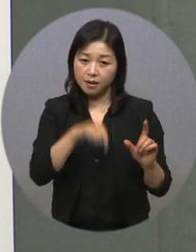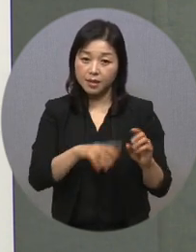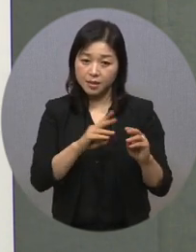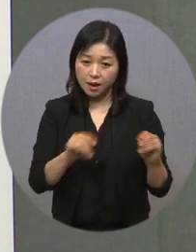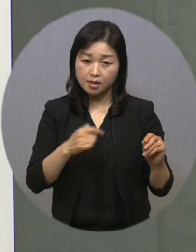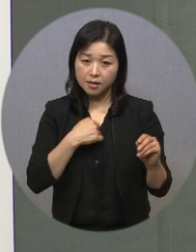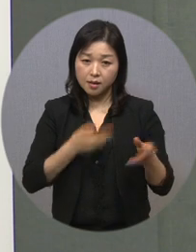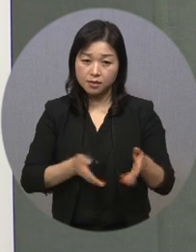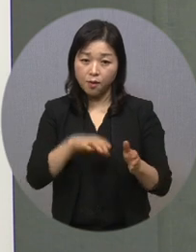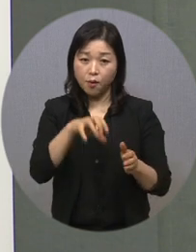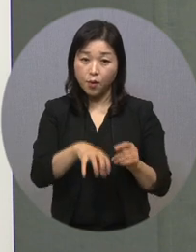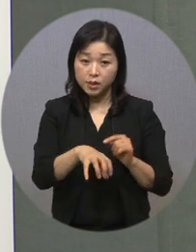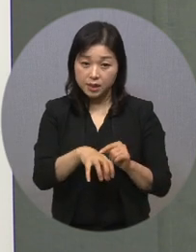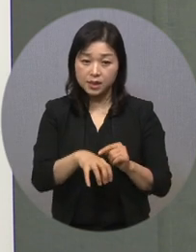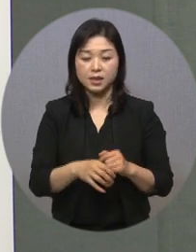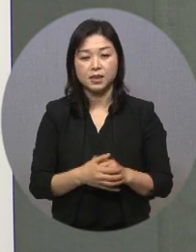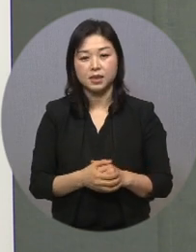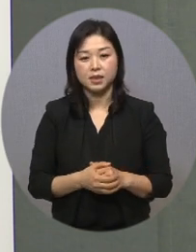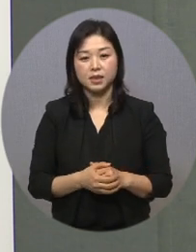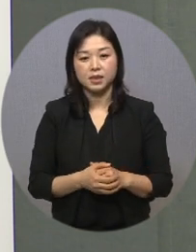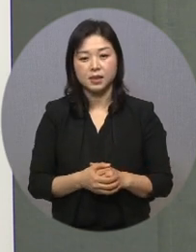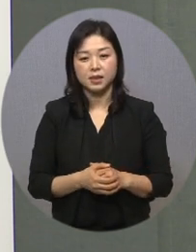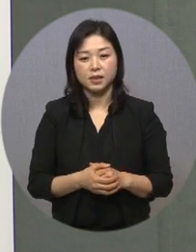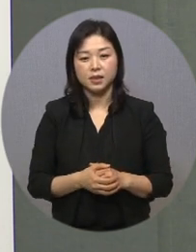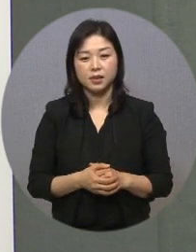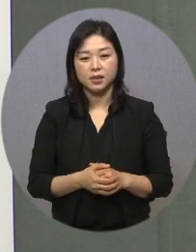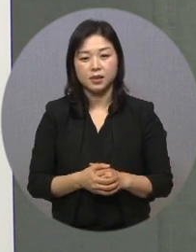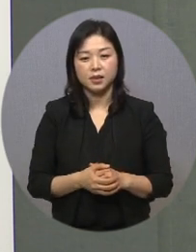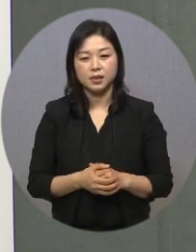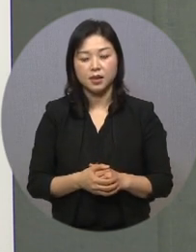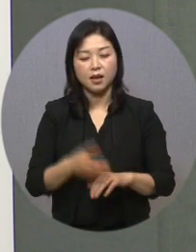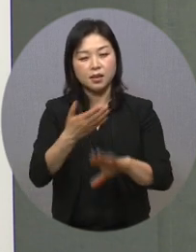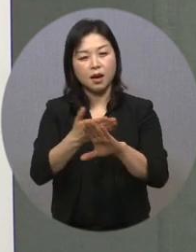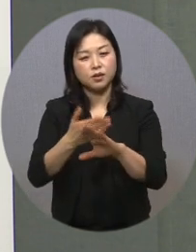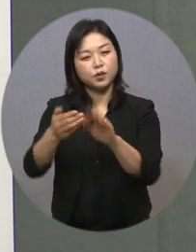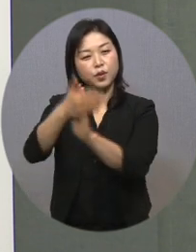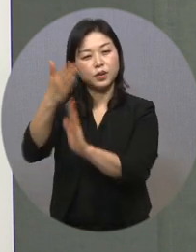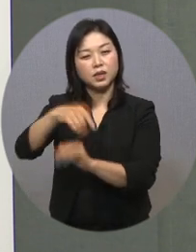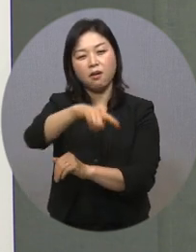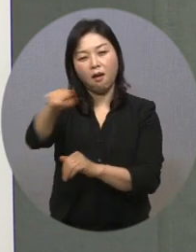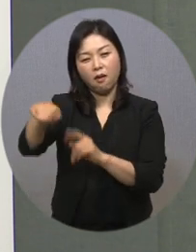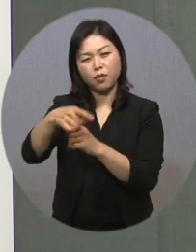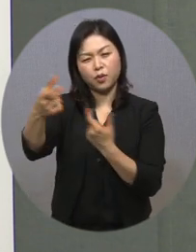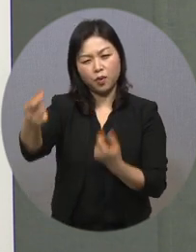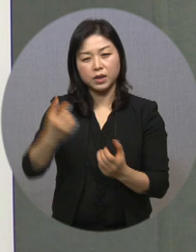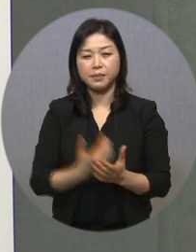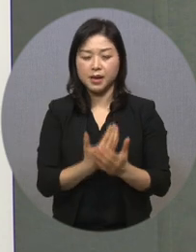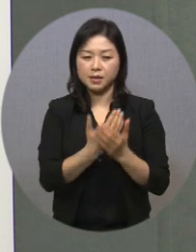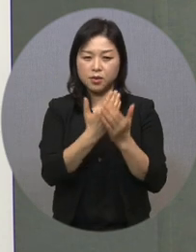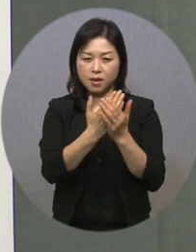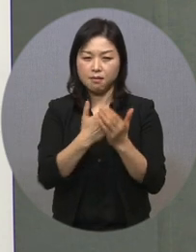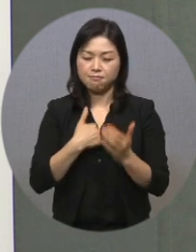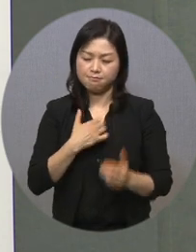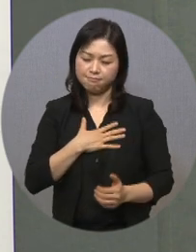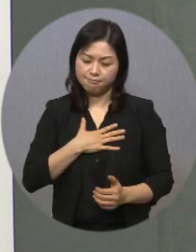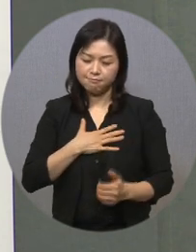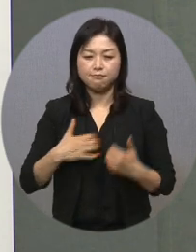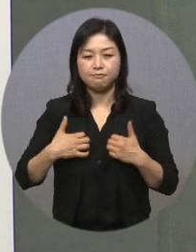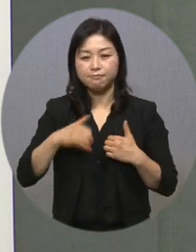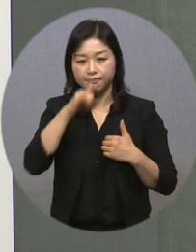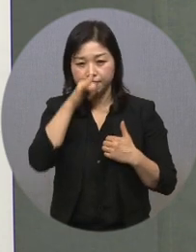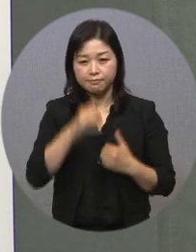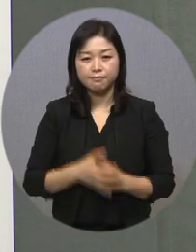내 고향이 아주 다른 도시 못지않게 발전이 되어야 흡족한